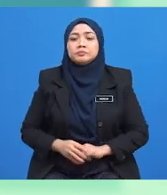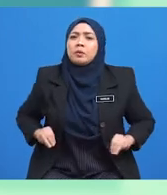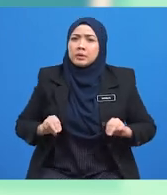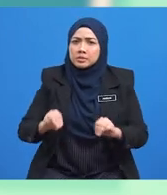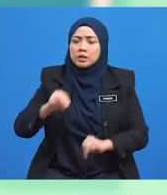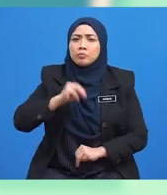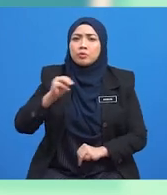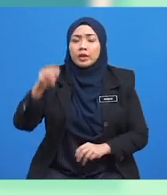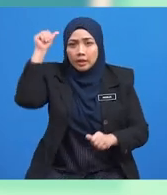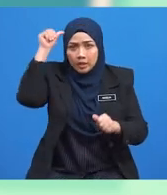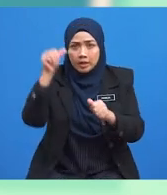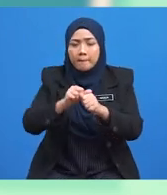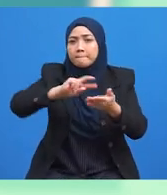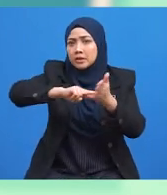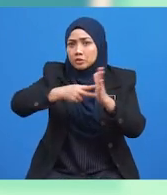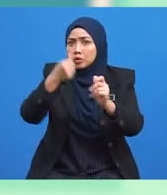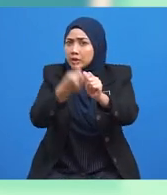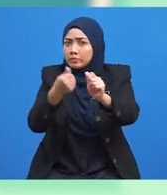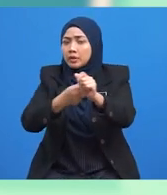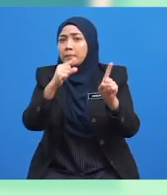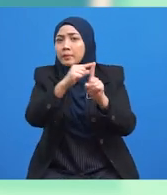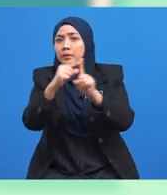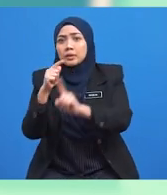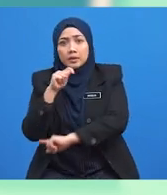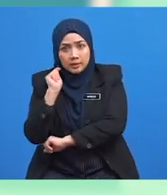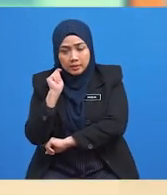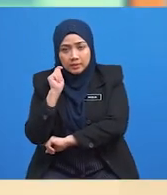Masihkah murid-murid ingat maksud bagi setiap istilah tersebut?